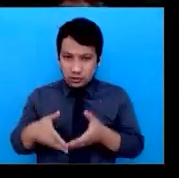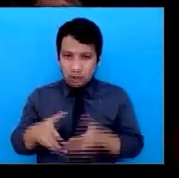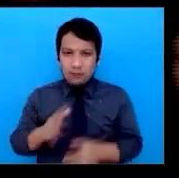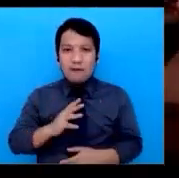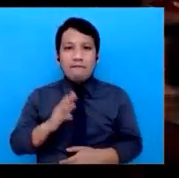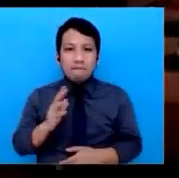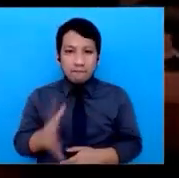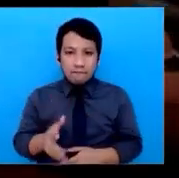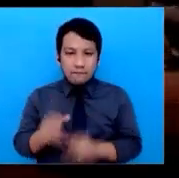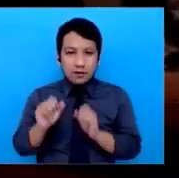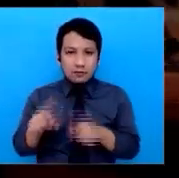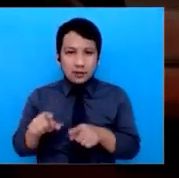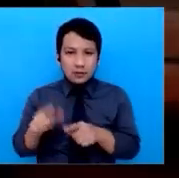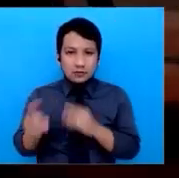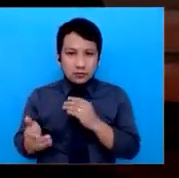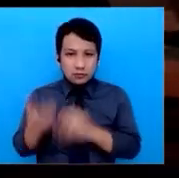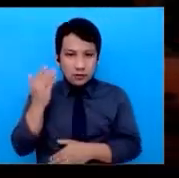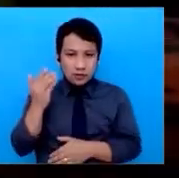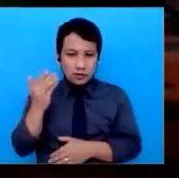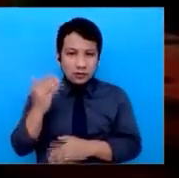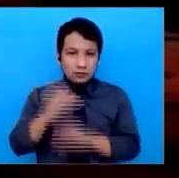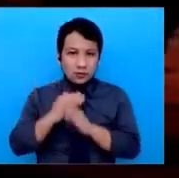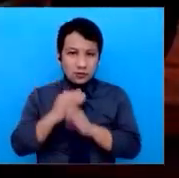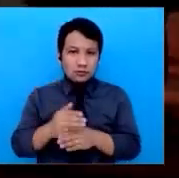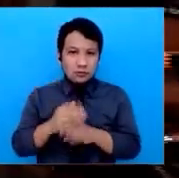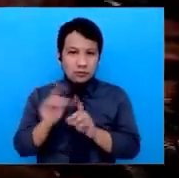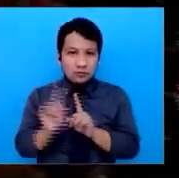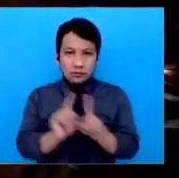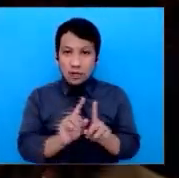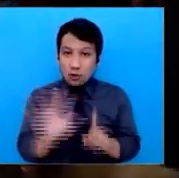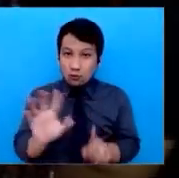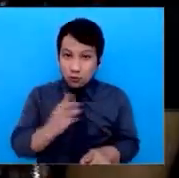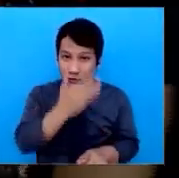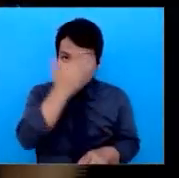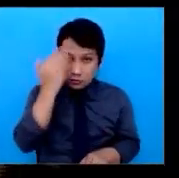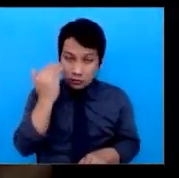mag-shopping pag umaga para iwas siksikan. At huwag pong kalimutang